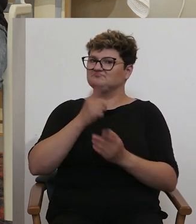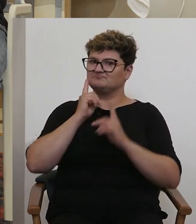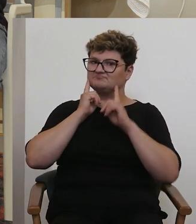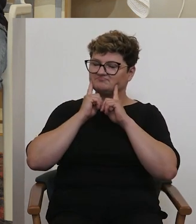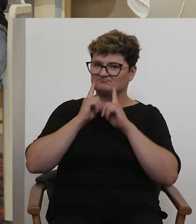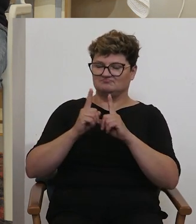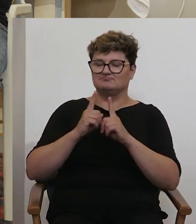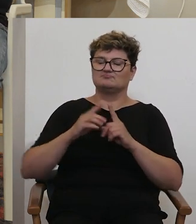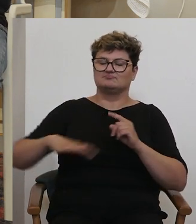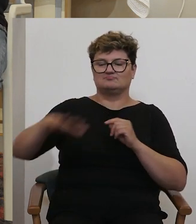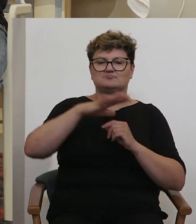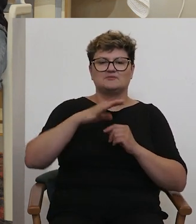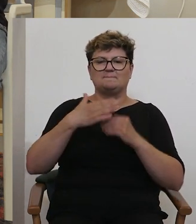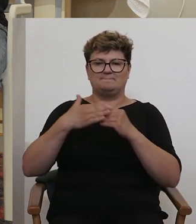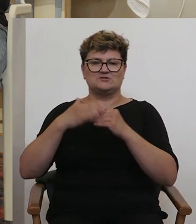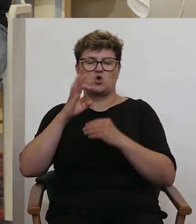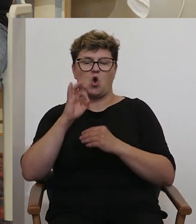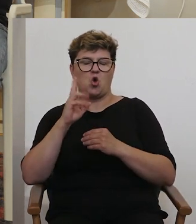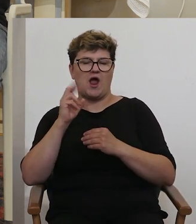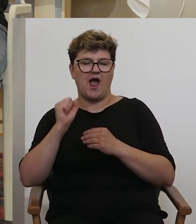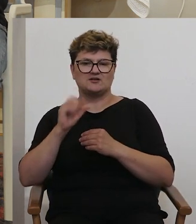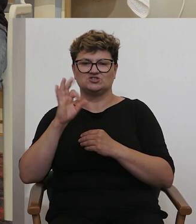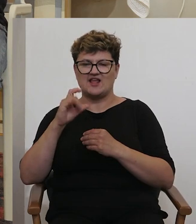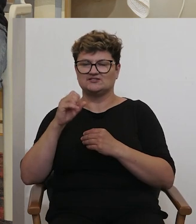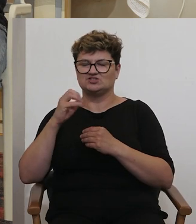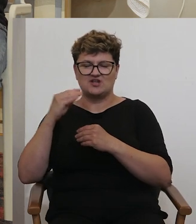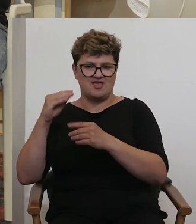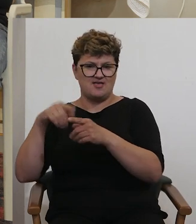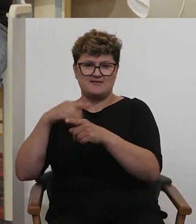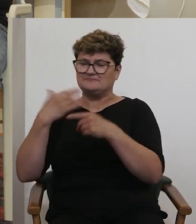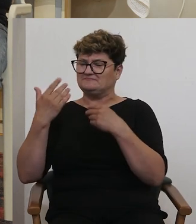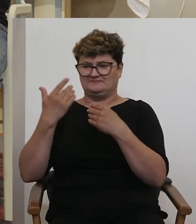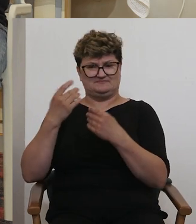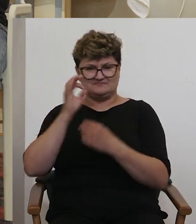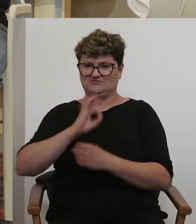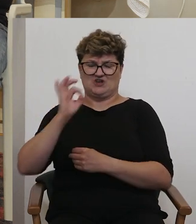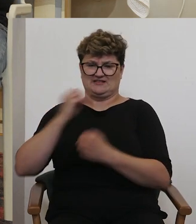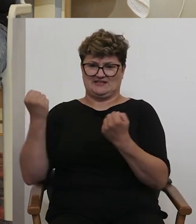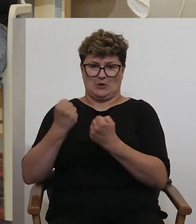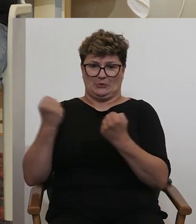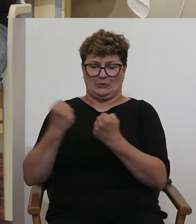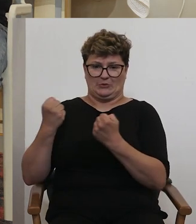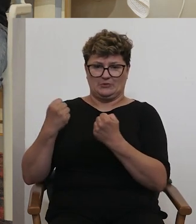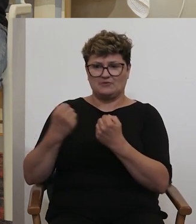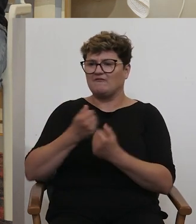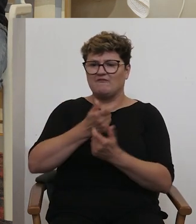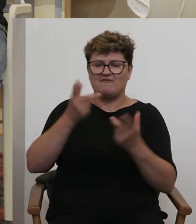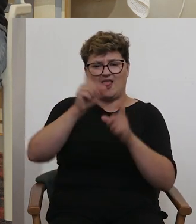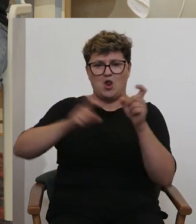Sielce nad Oką okazały się dla wielu z nich szansą na